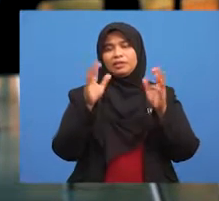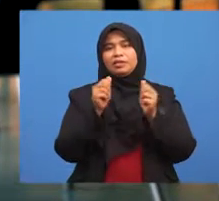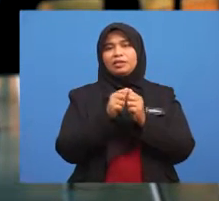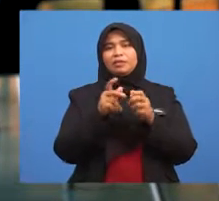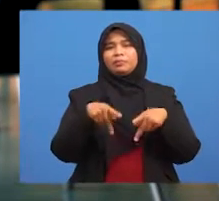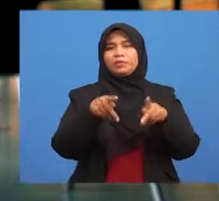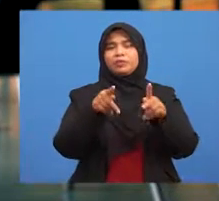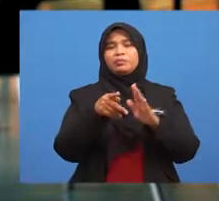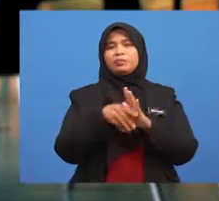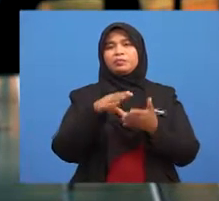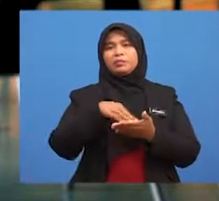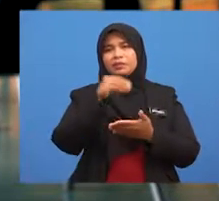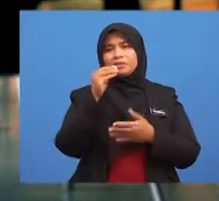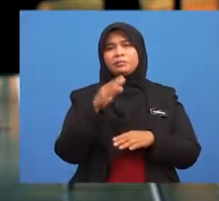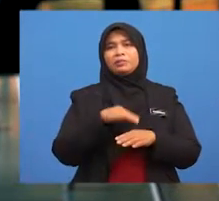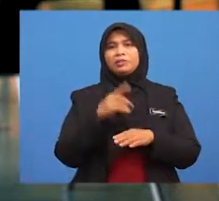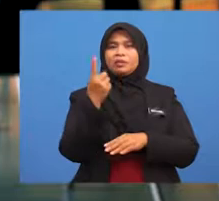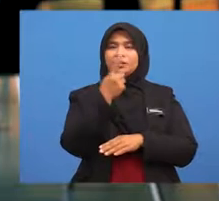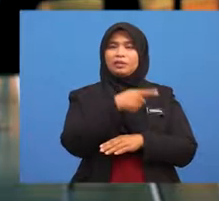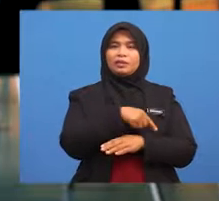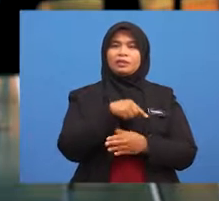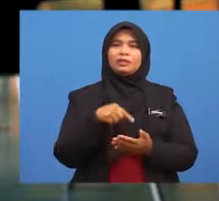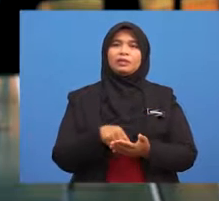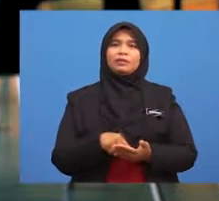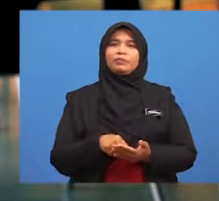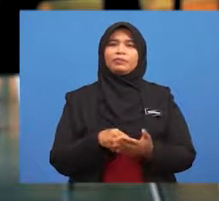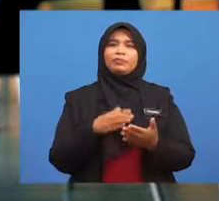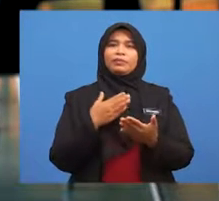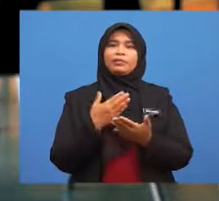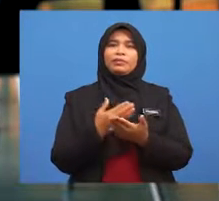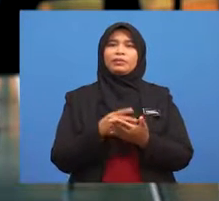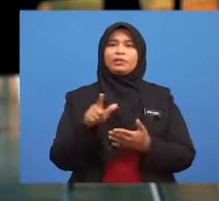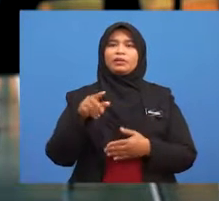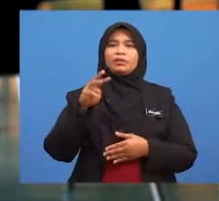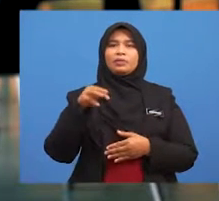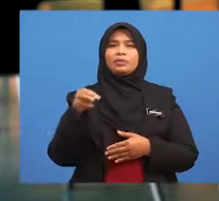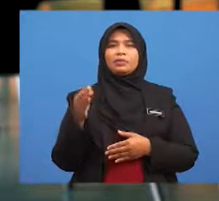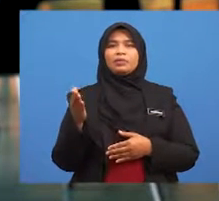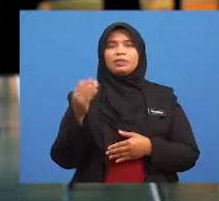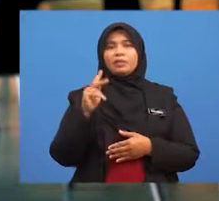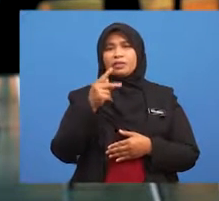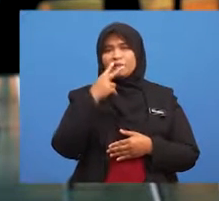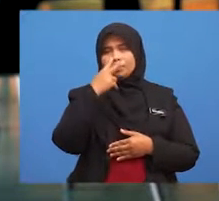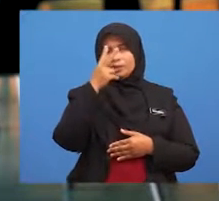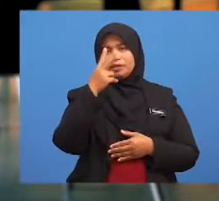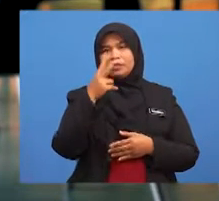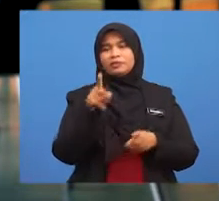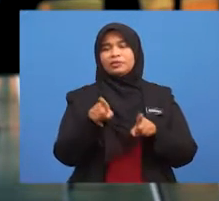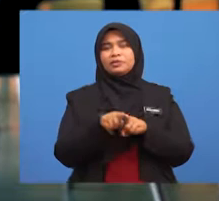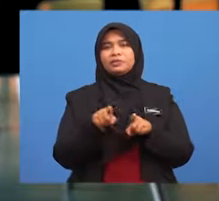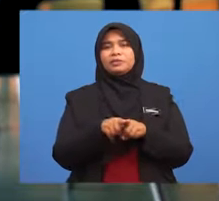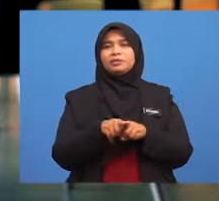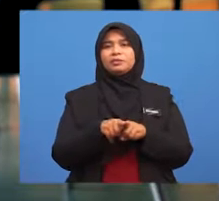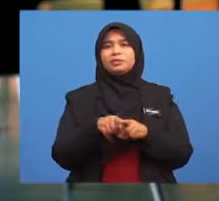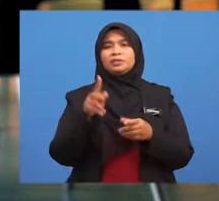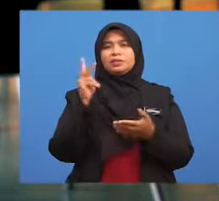proses pembelajaran kita pada hari ini. Baiklah murid-murid, mari kita sama-sama